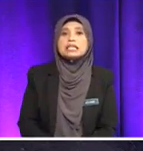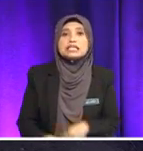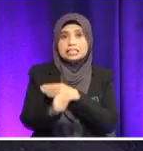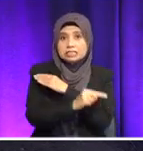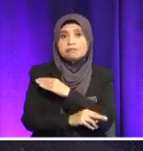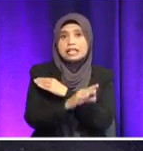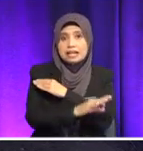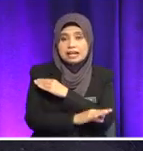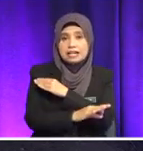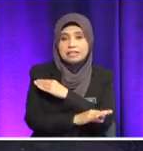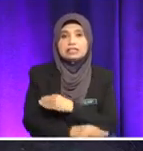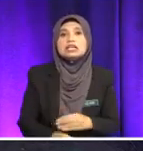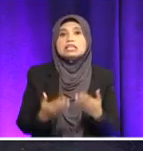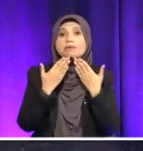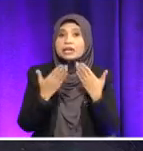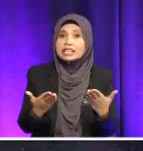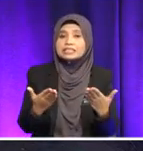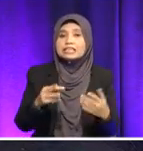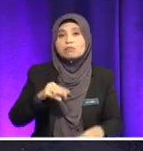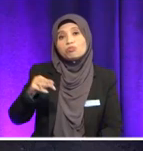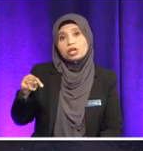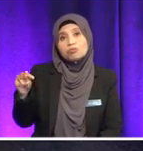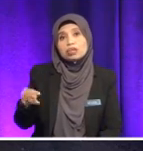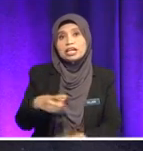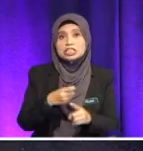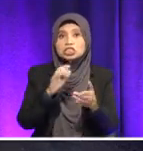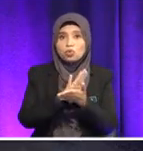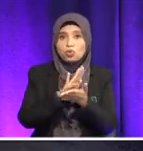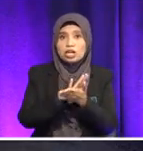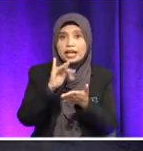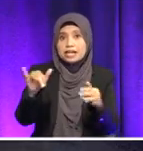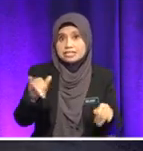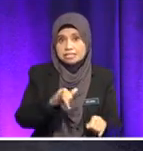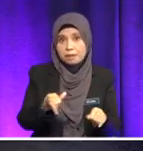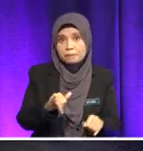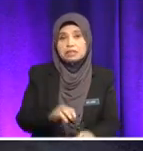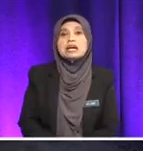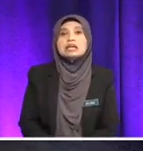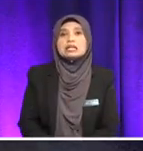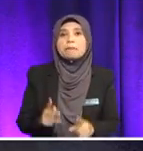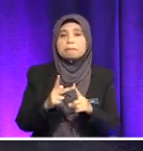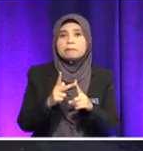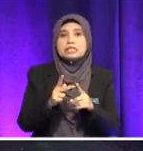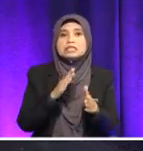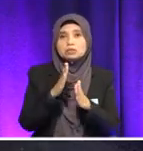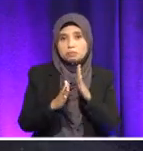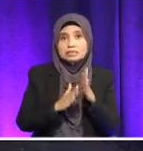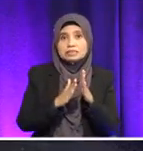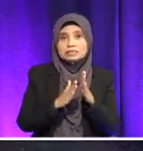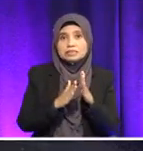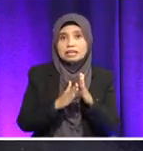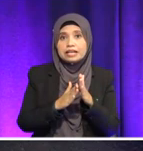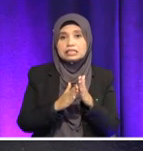Negeri 9 Terima kasih juga kepada murid-murid juga dari sekolah yang sama bersama-sama dengan kita hari ini kepada juru basi isyarat juga terima